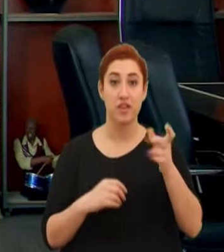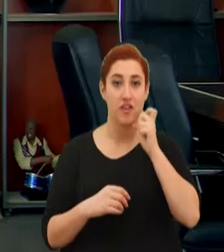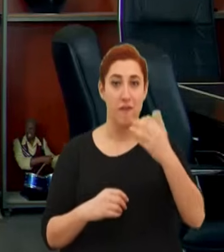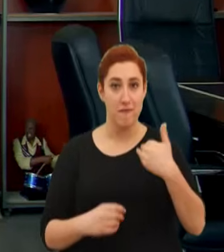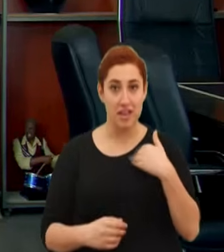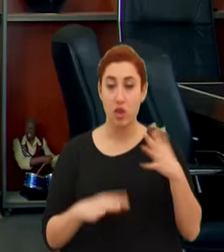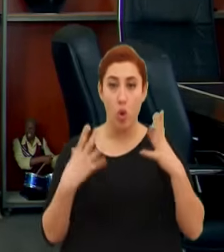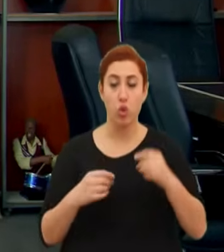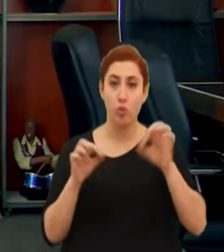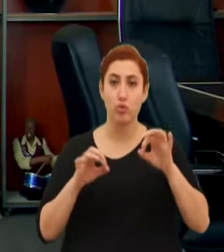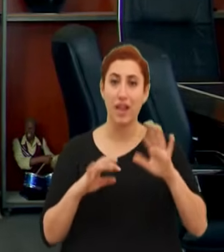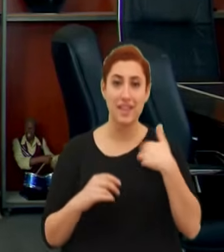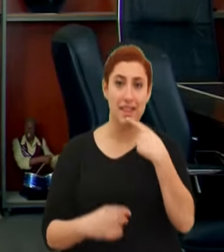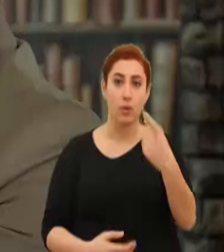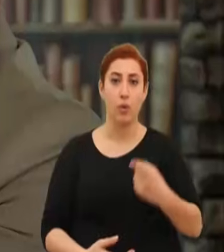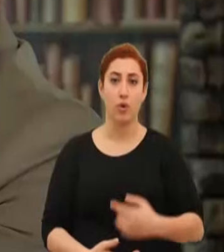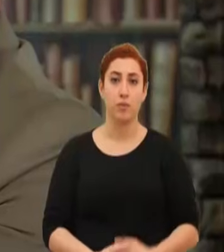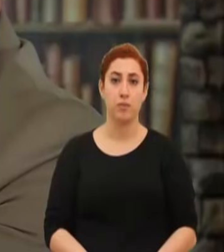cevap versene, ne oluyor burada diyorum sana!